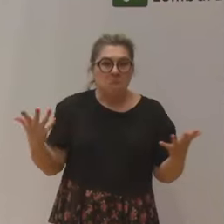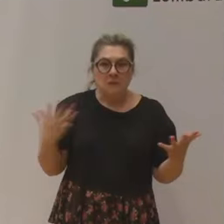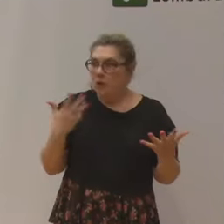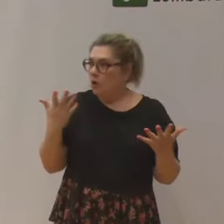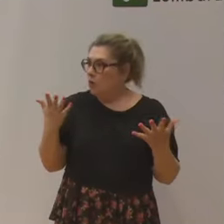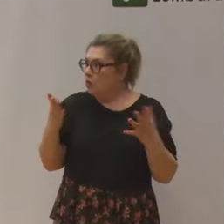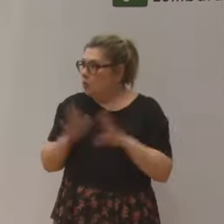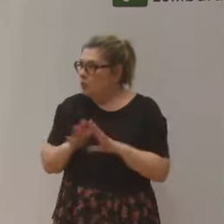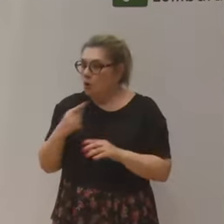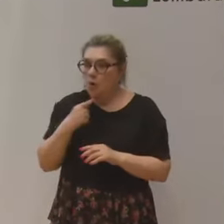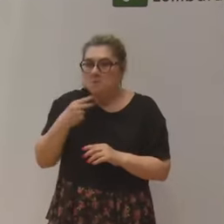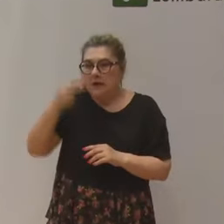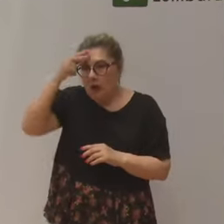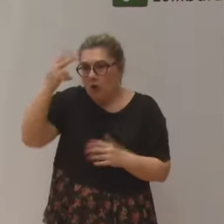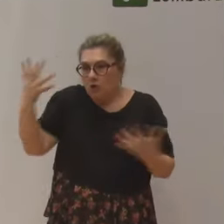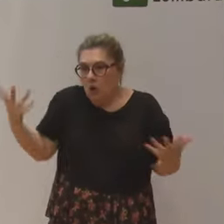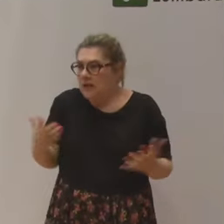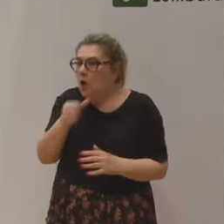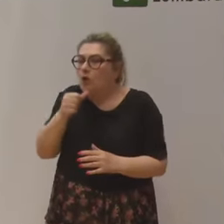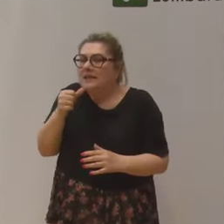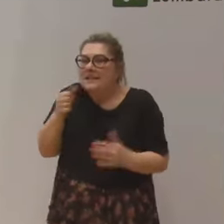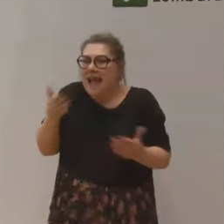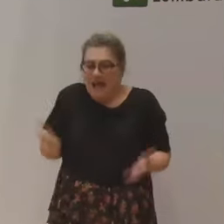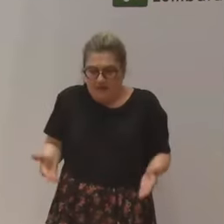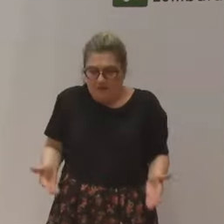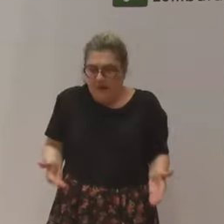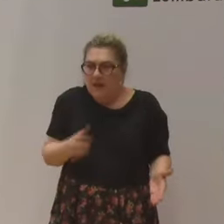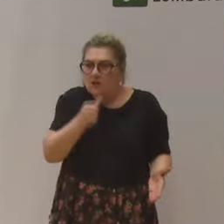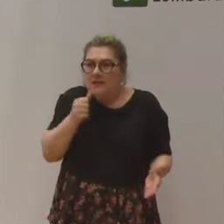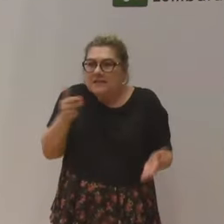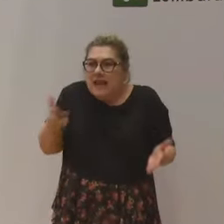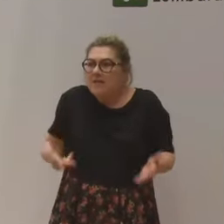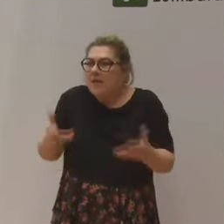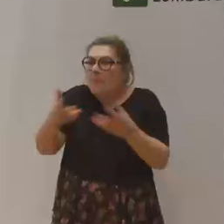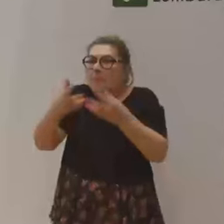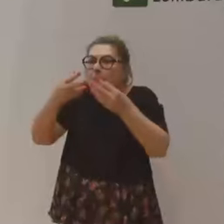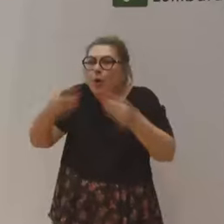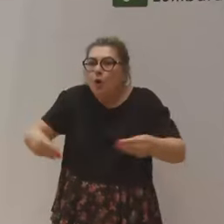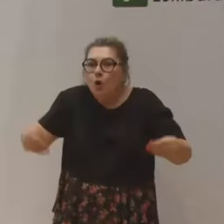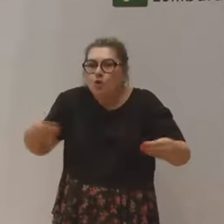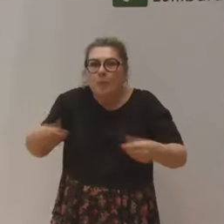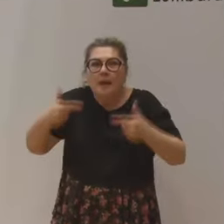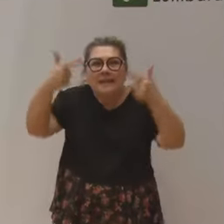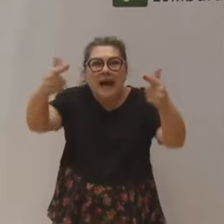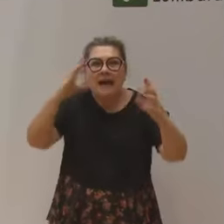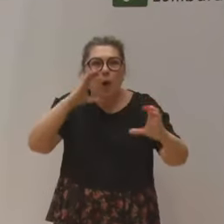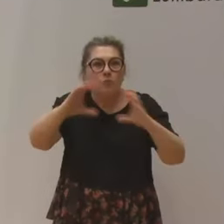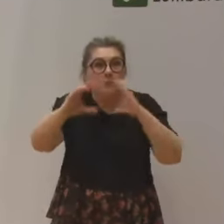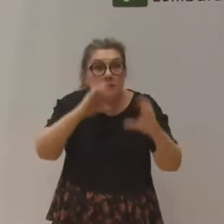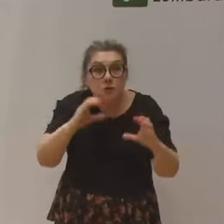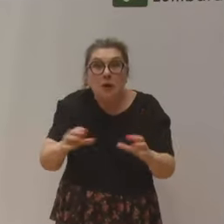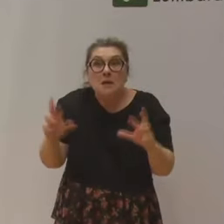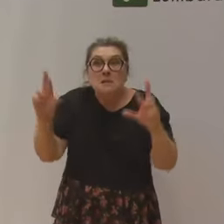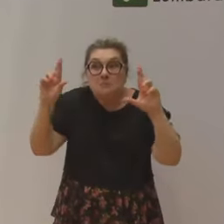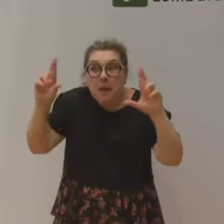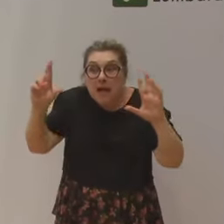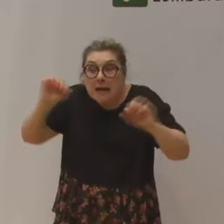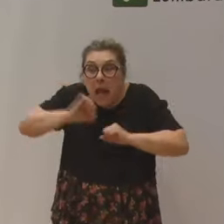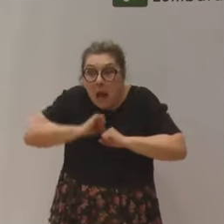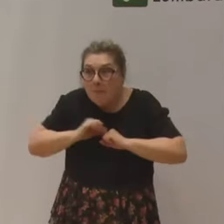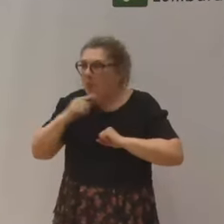Concluderei ricordando che a cosa serve questo prodotto di comunicazione che speriamo di aver da un